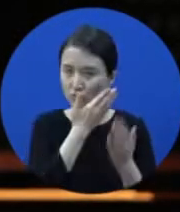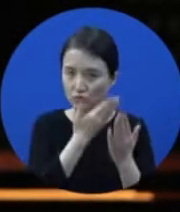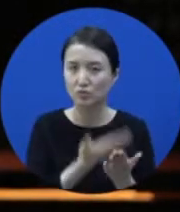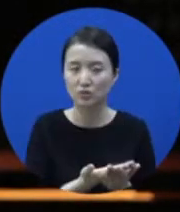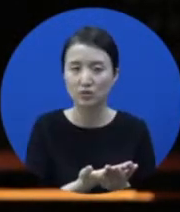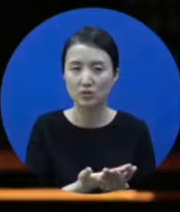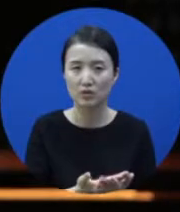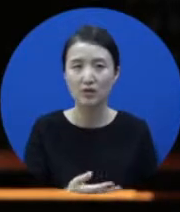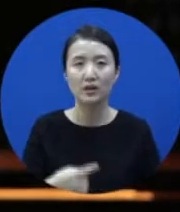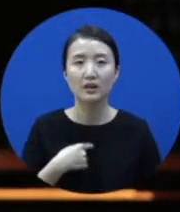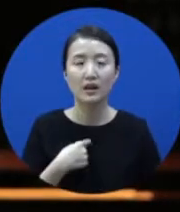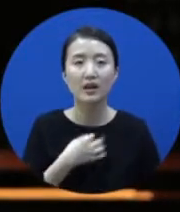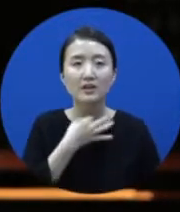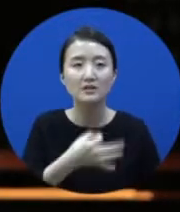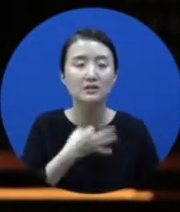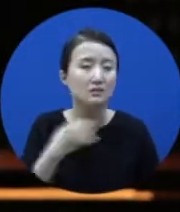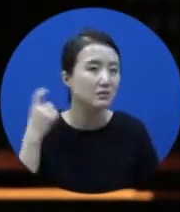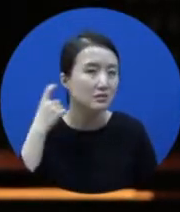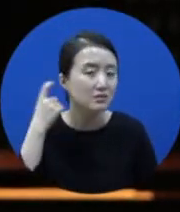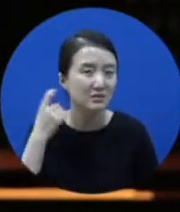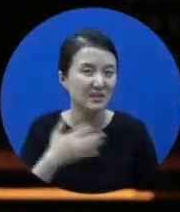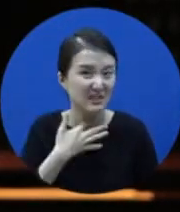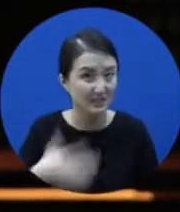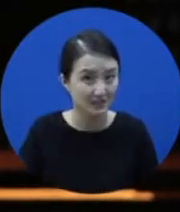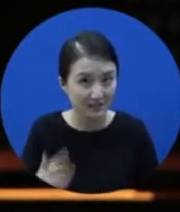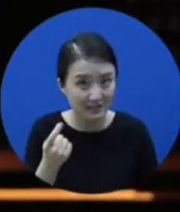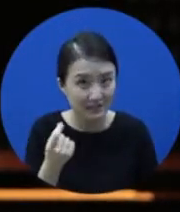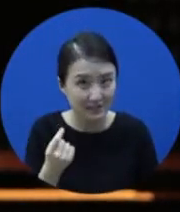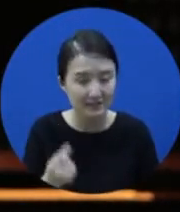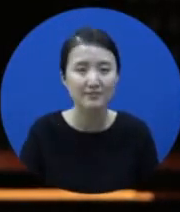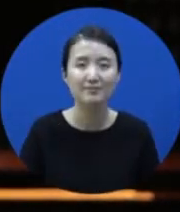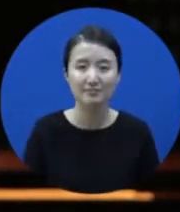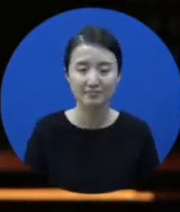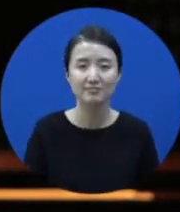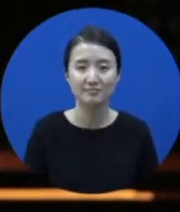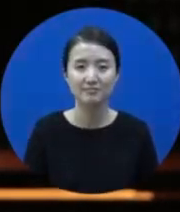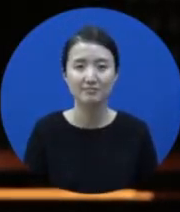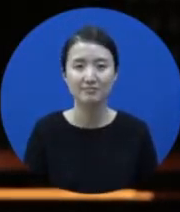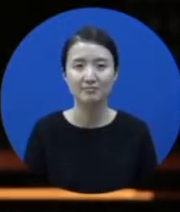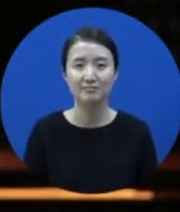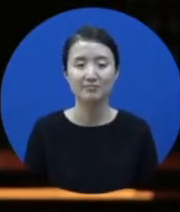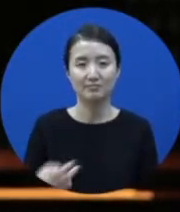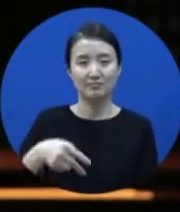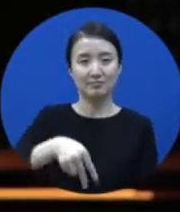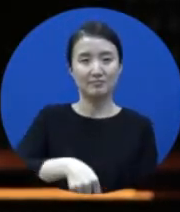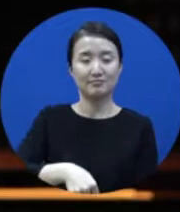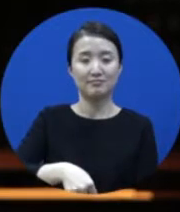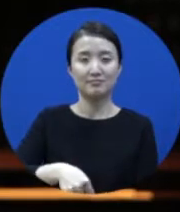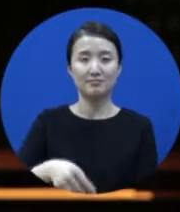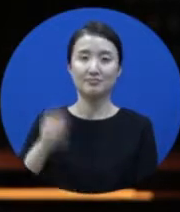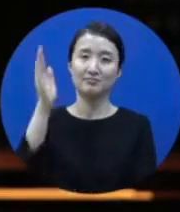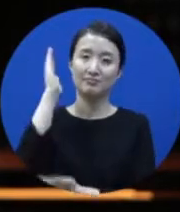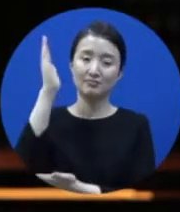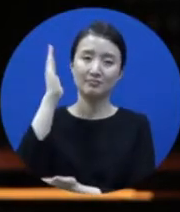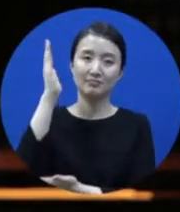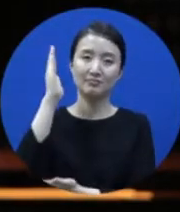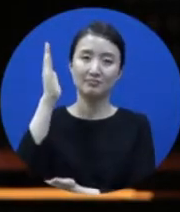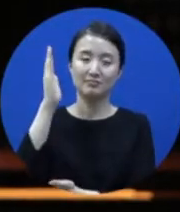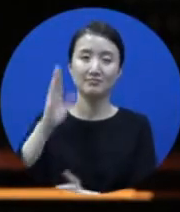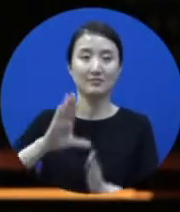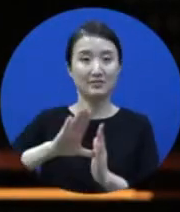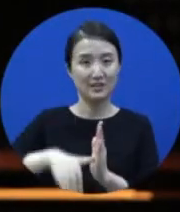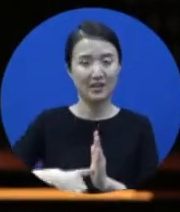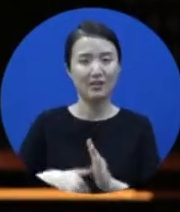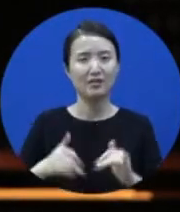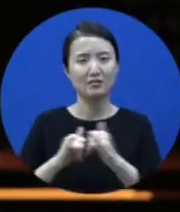없으시죠? 제가요. 이렇게 사회를 보면 목소리가 너무 좋아요. 아나운서라서 그런가 봐요.